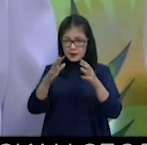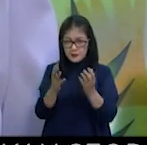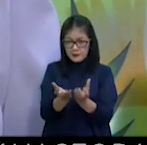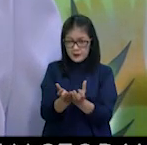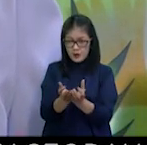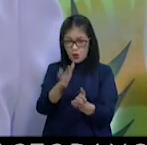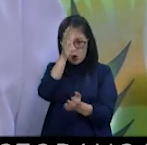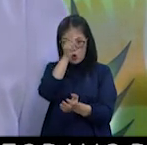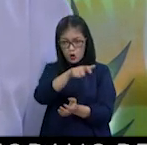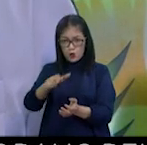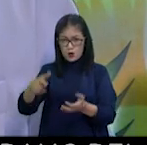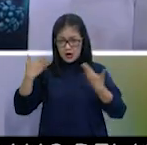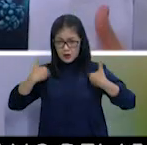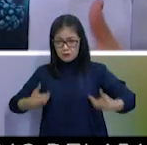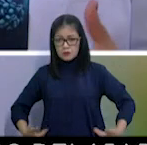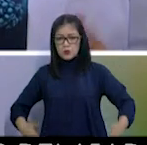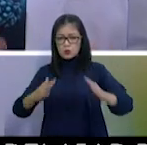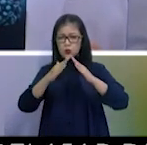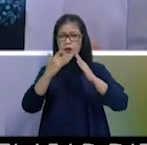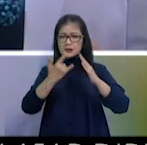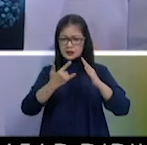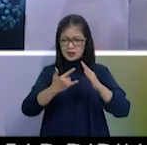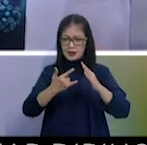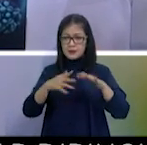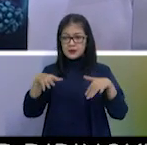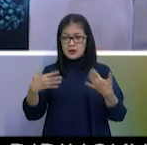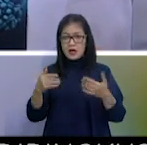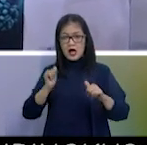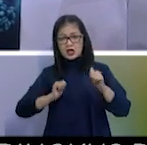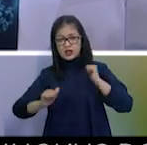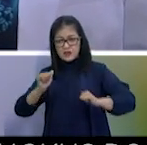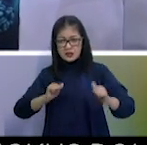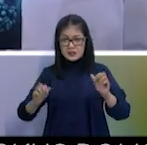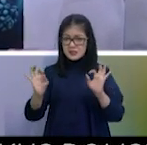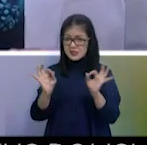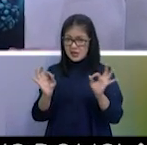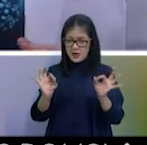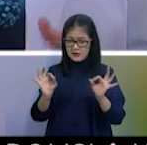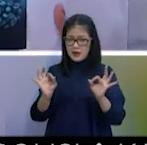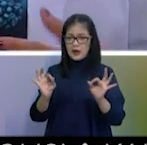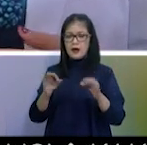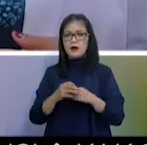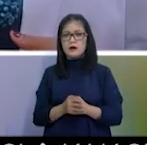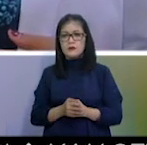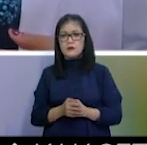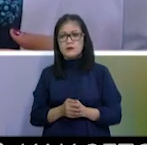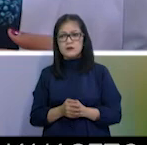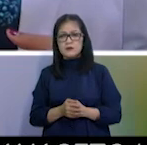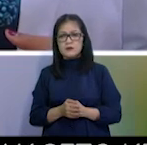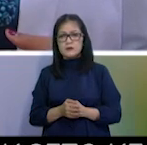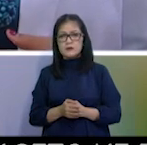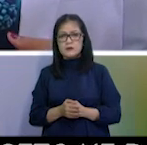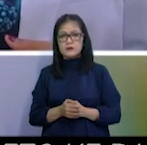kan kebanyakan di dalam rumah, jadi itu kurang banyak pergerakan. Di samping itu juga dengan semakin